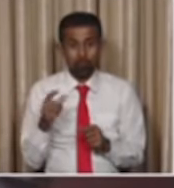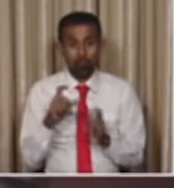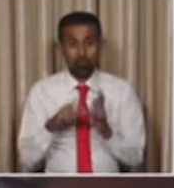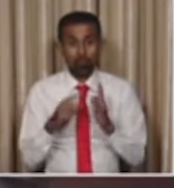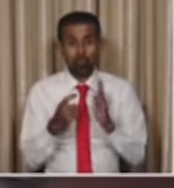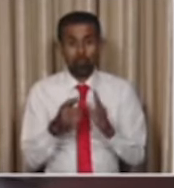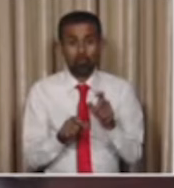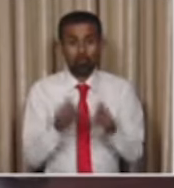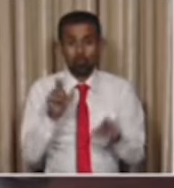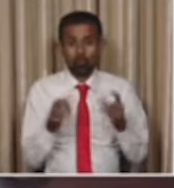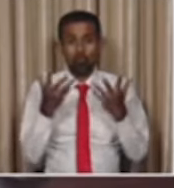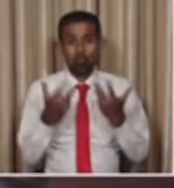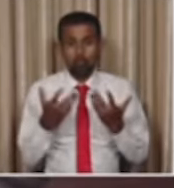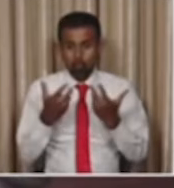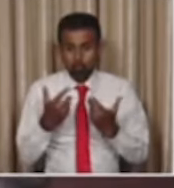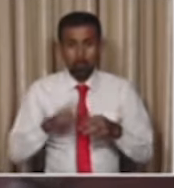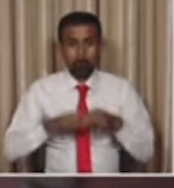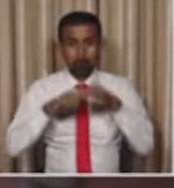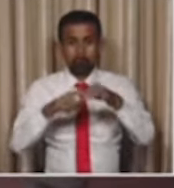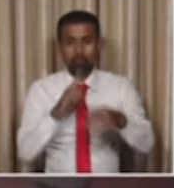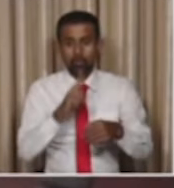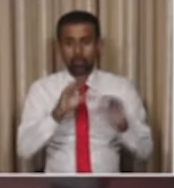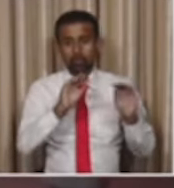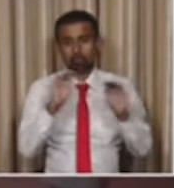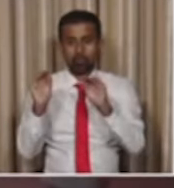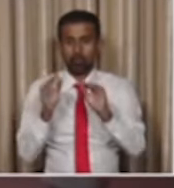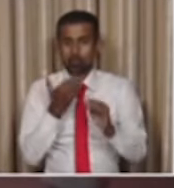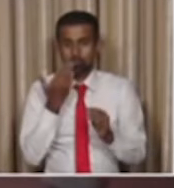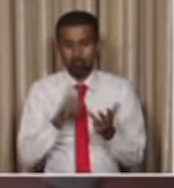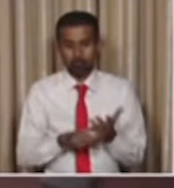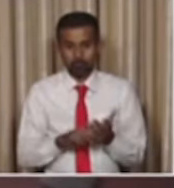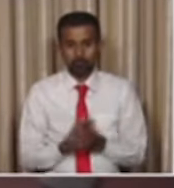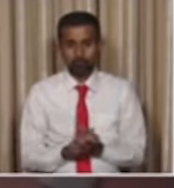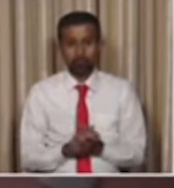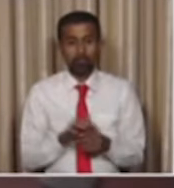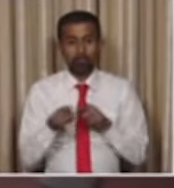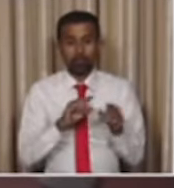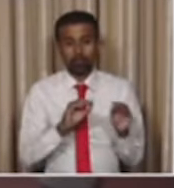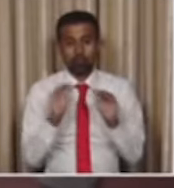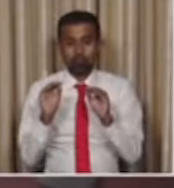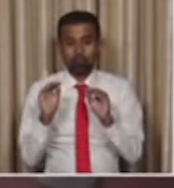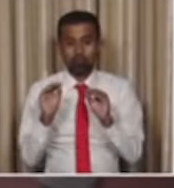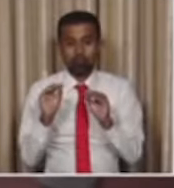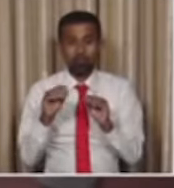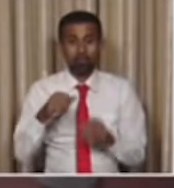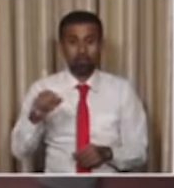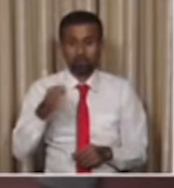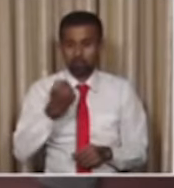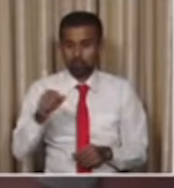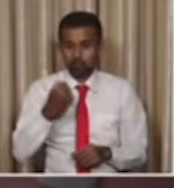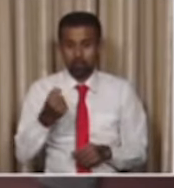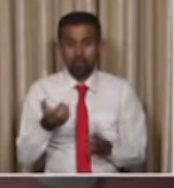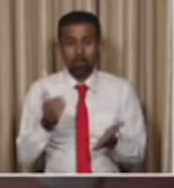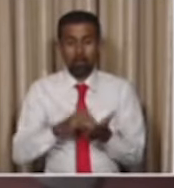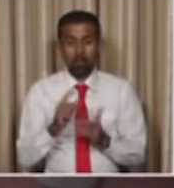ප්‍රශ්න ඝනපූර්ණේ පිළිබඳ ප්‍රශ්න මතු කරලා සභාව කල් තියාගන්න තිබුණා. එහෙම කල් තියාගත්තා නම් කෝරම් සීනුව හඬවලා